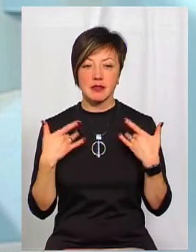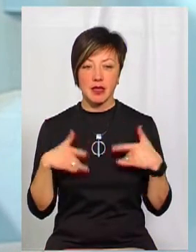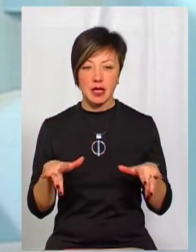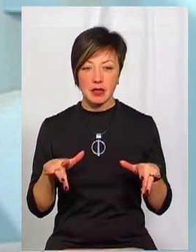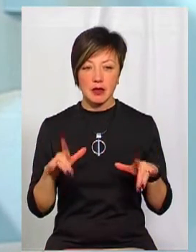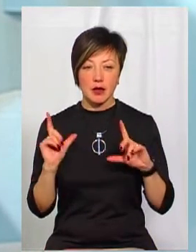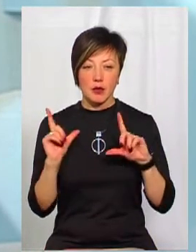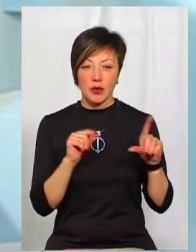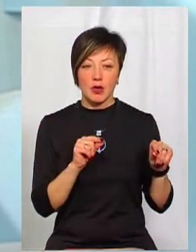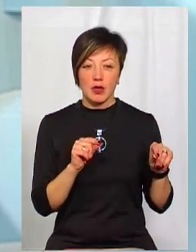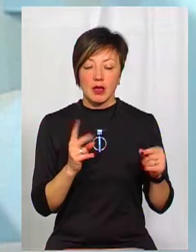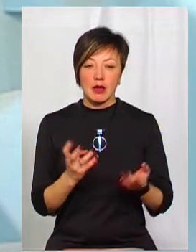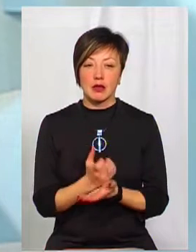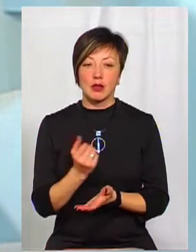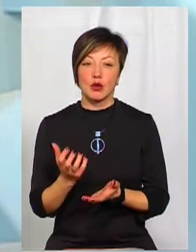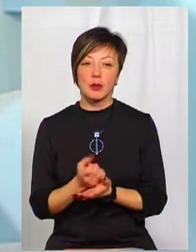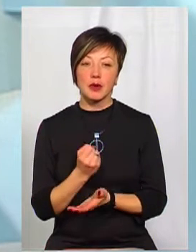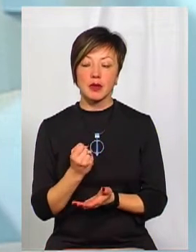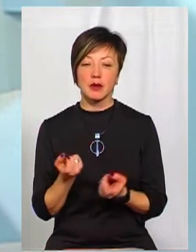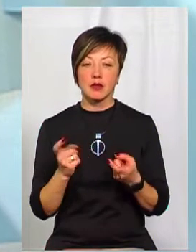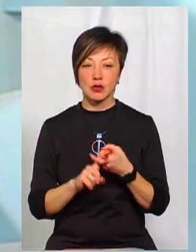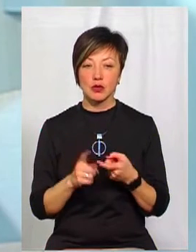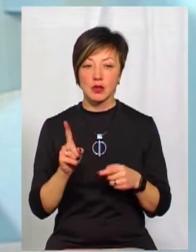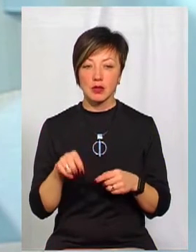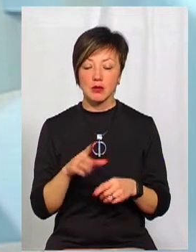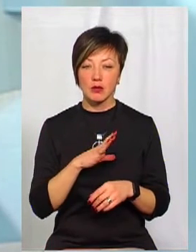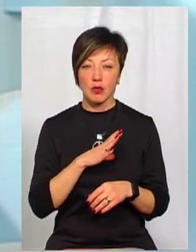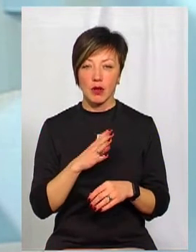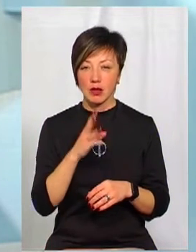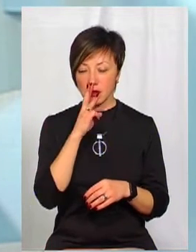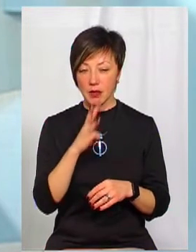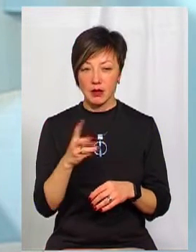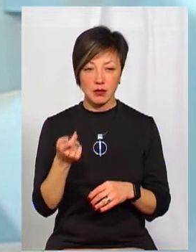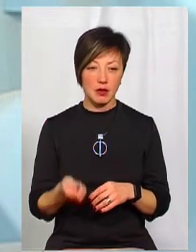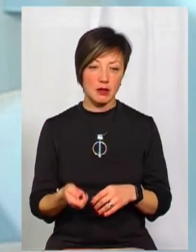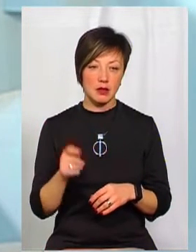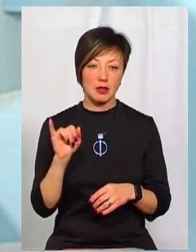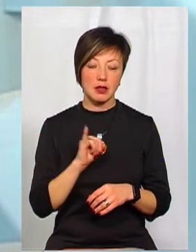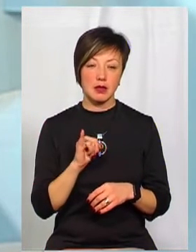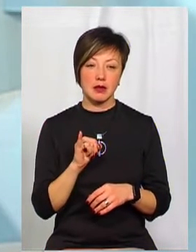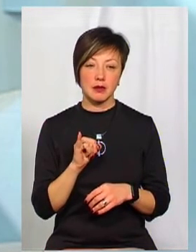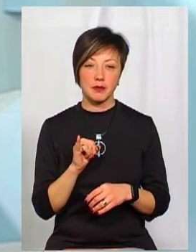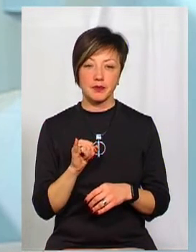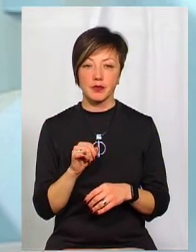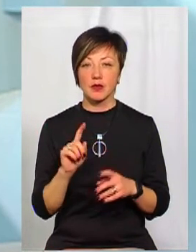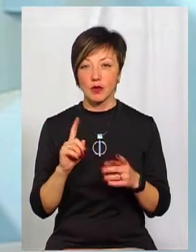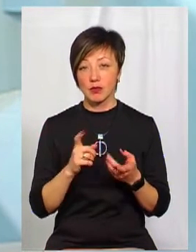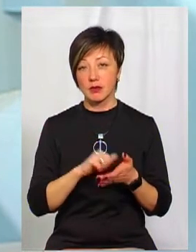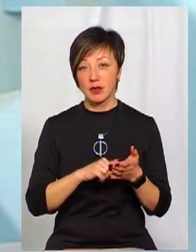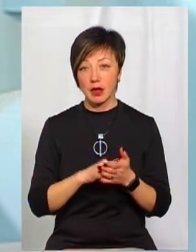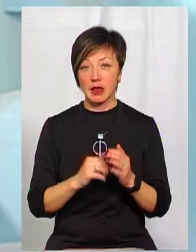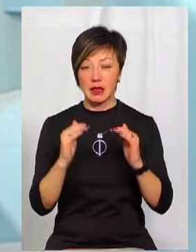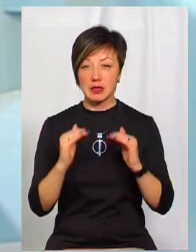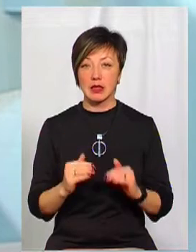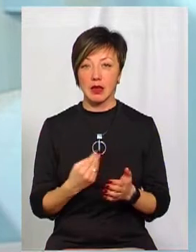звільнився, уїхали десь на заробітки в зв'язку з тим, що була низька заробітна плата і за низького тарифу на розподіл